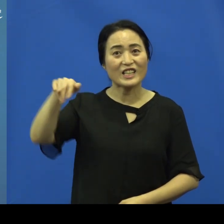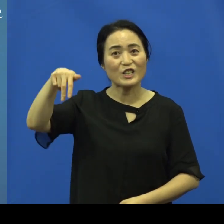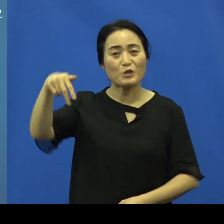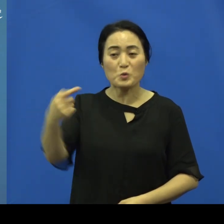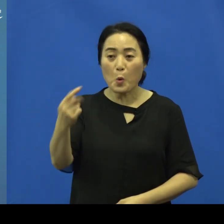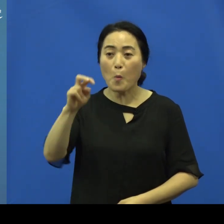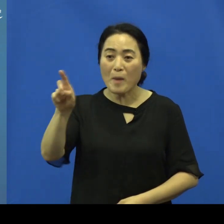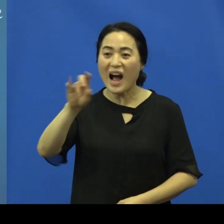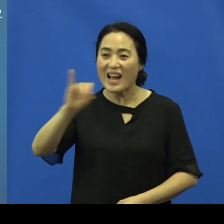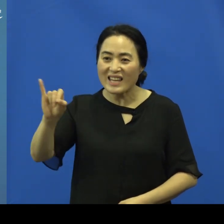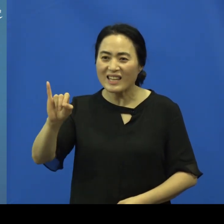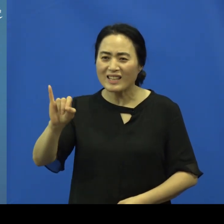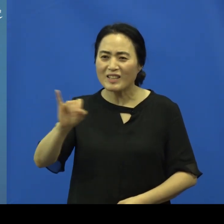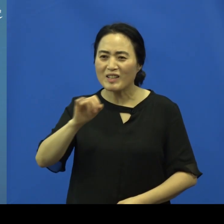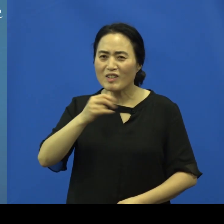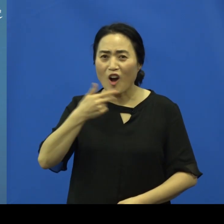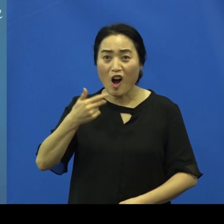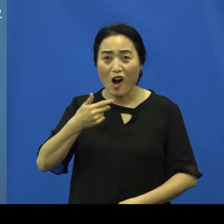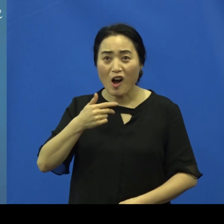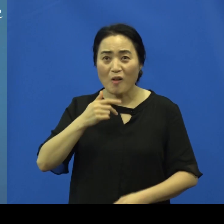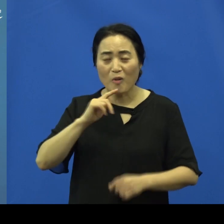니조마이.